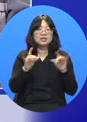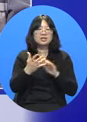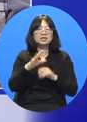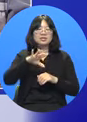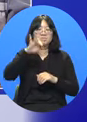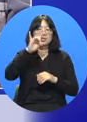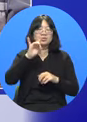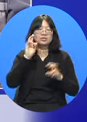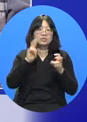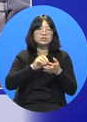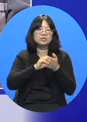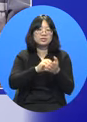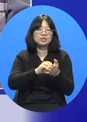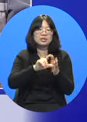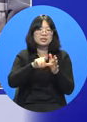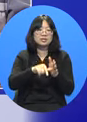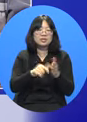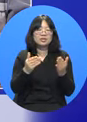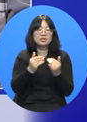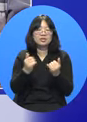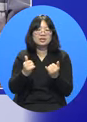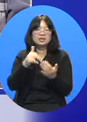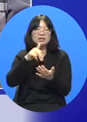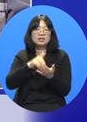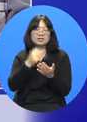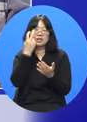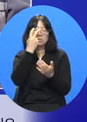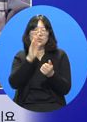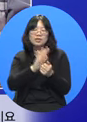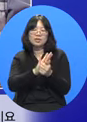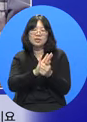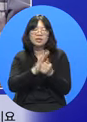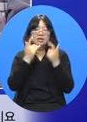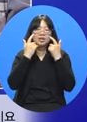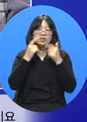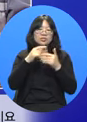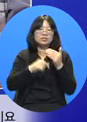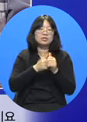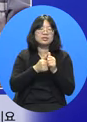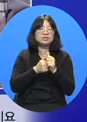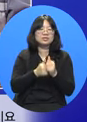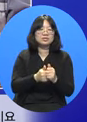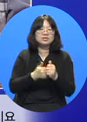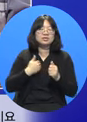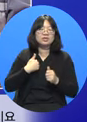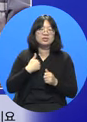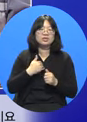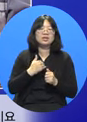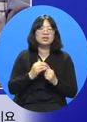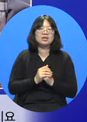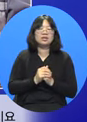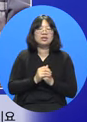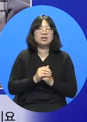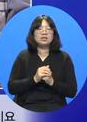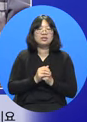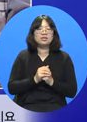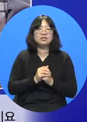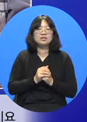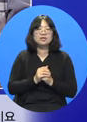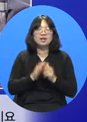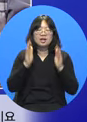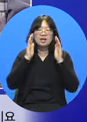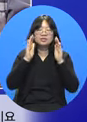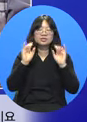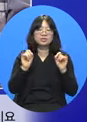했을 때그 학생들을 근로자로서 보호를 하고 명확한 프로그램에 의해서 저희가 OJT를 하면서 그